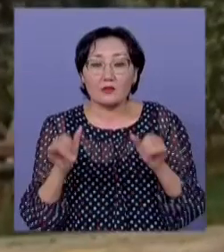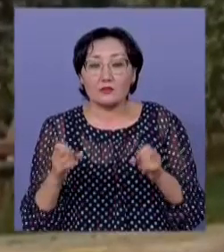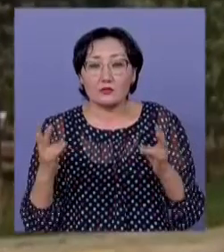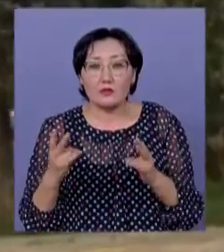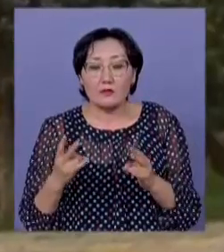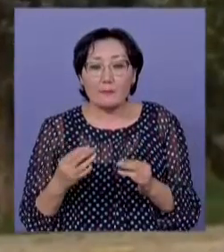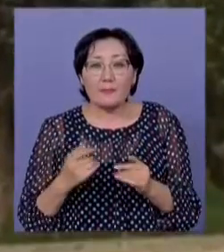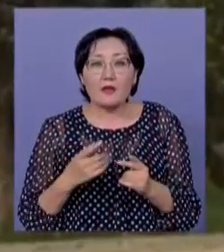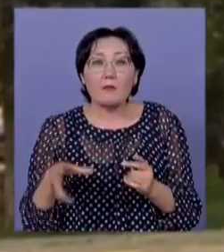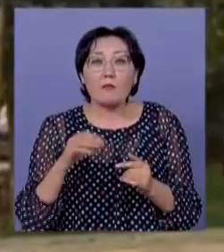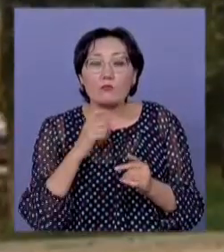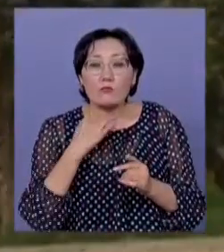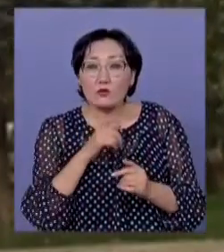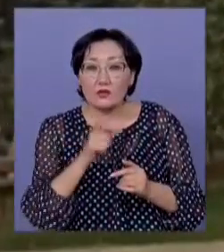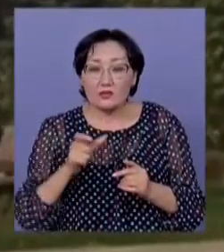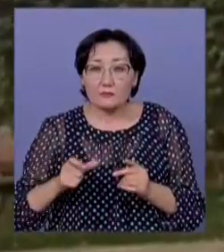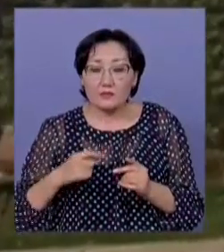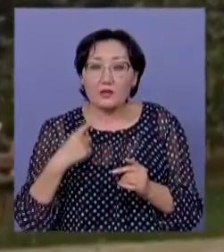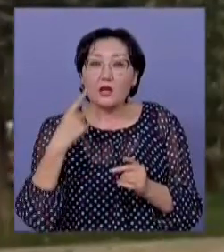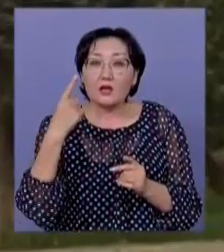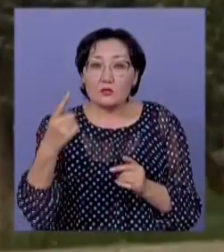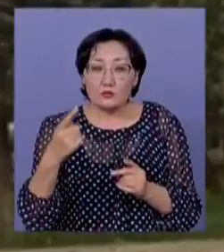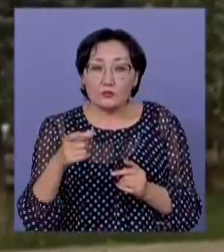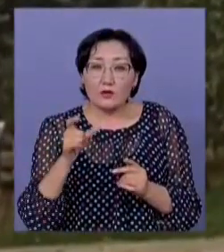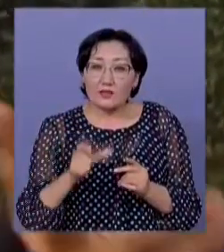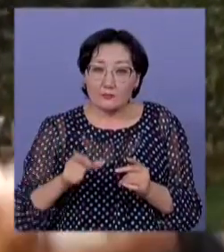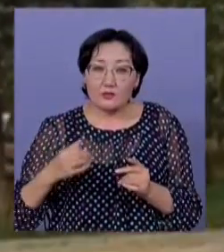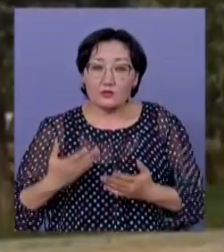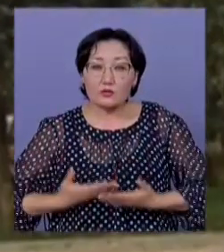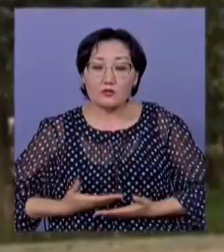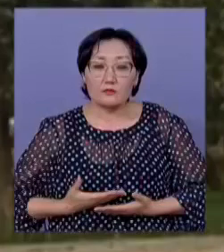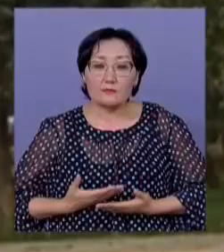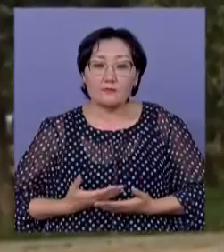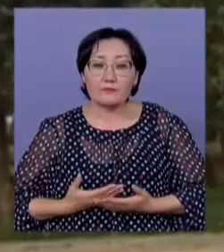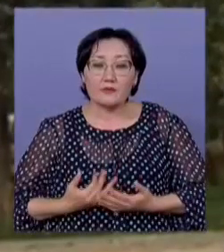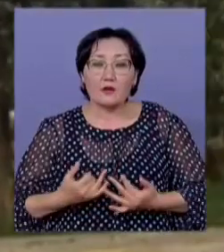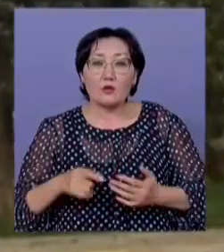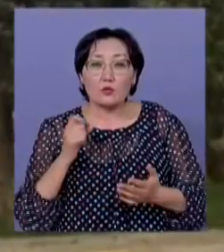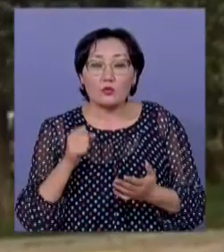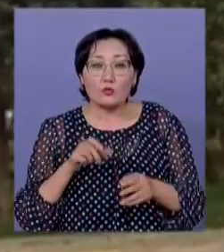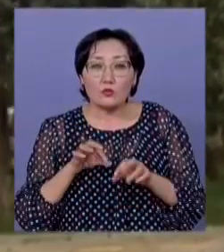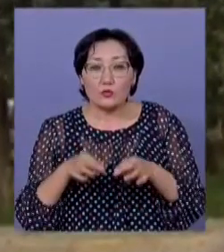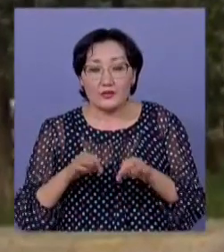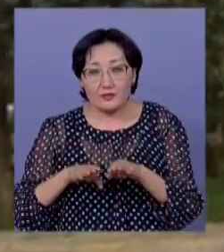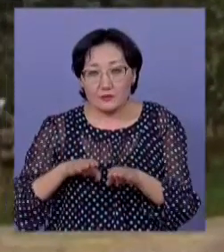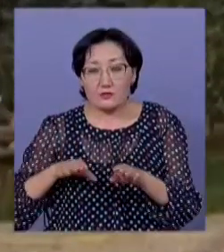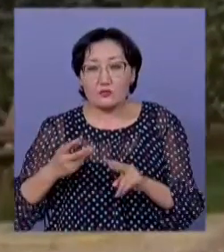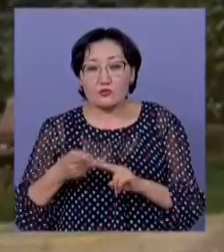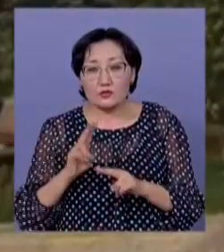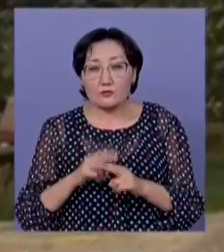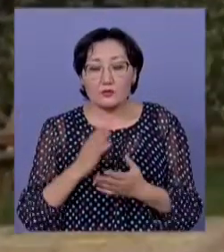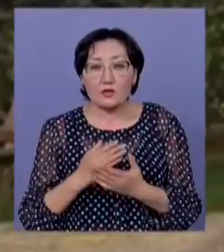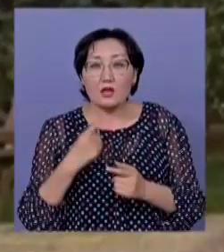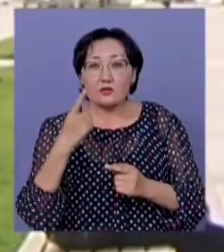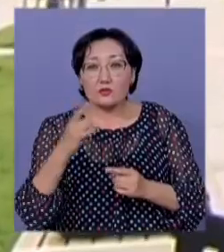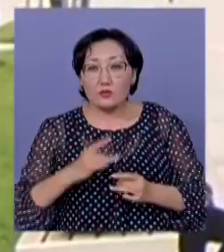шет аймақта тұрады ғой. Орталықта тек көп адамда жұмыс істеуге ғана келеді. Міне, көл кептесе сол себептен болады деп ойлаймын. Сондықтан шет